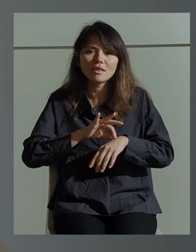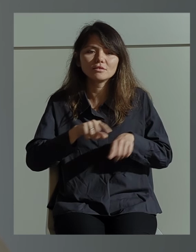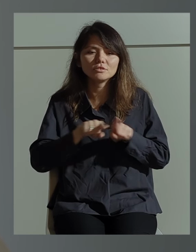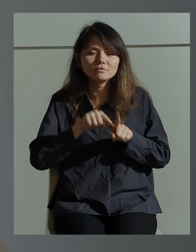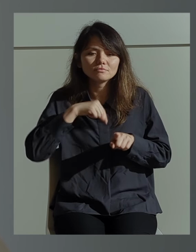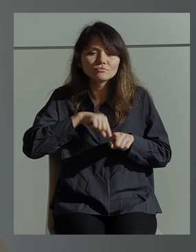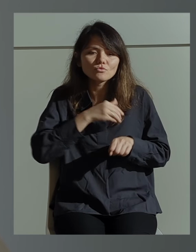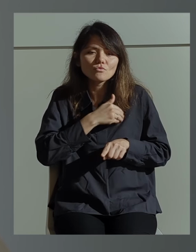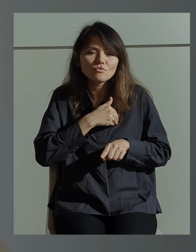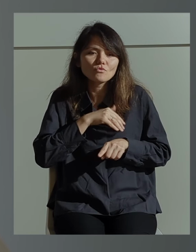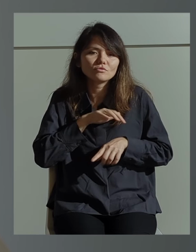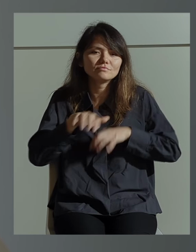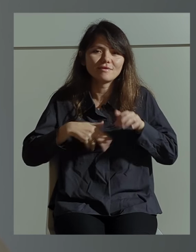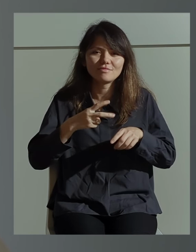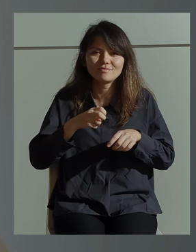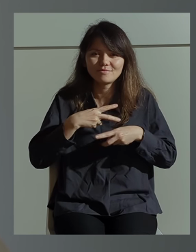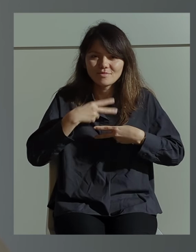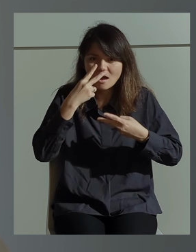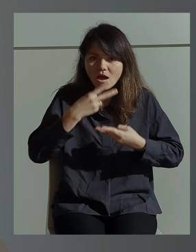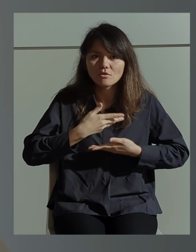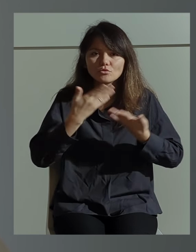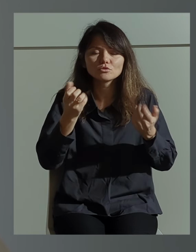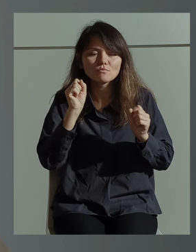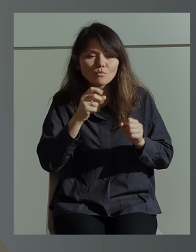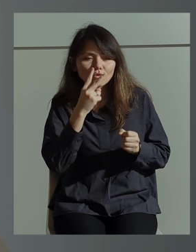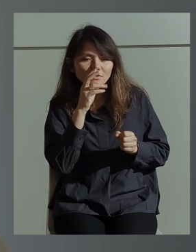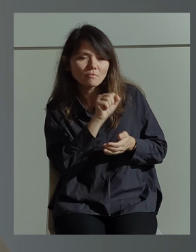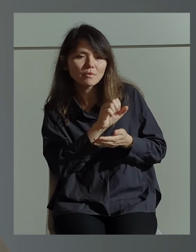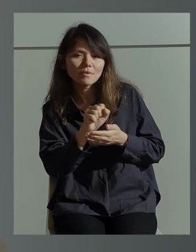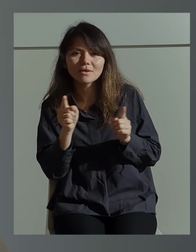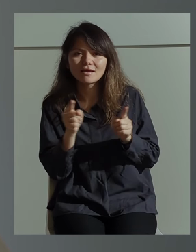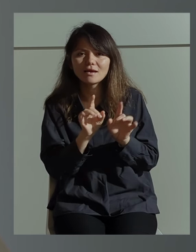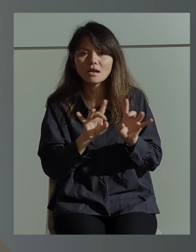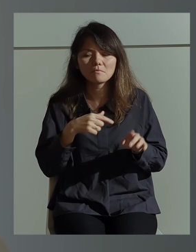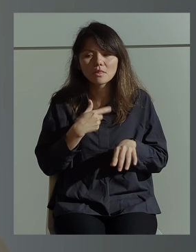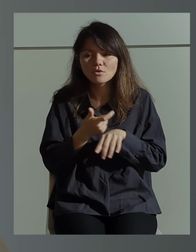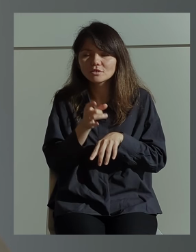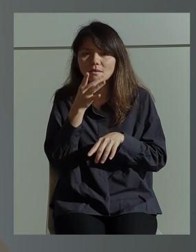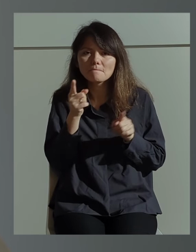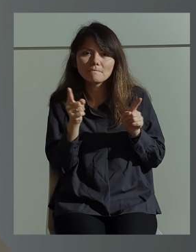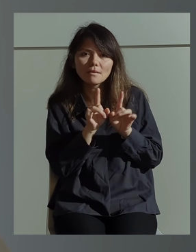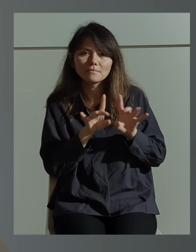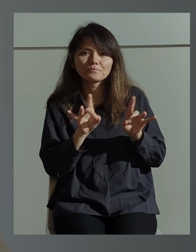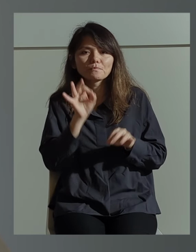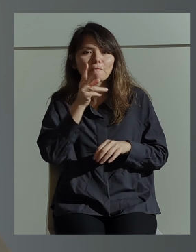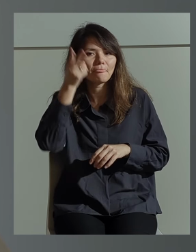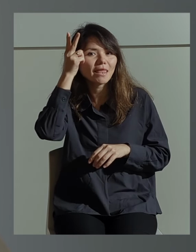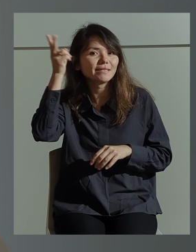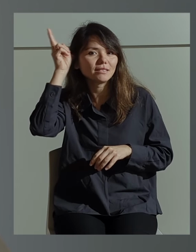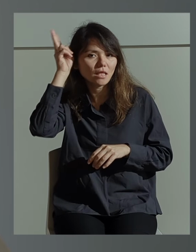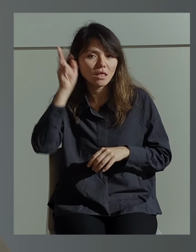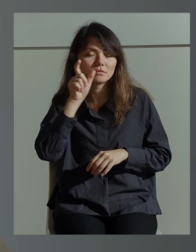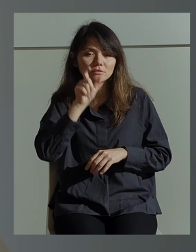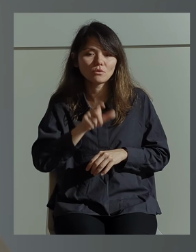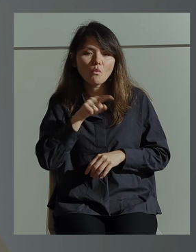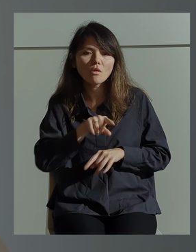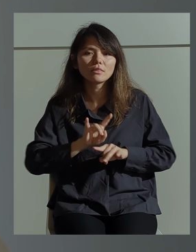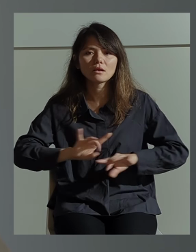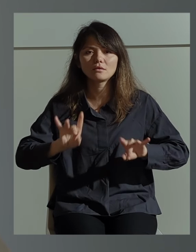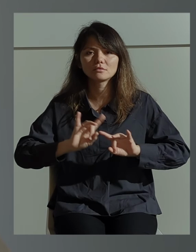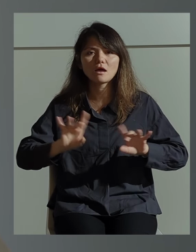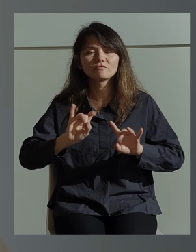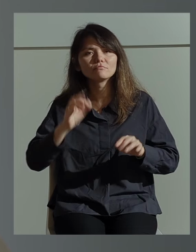наружу что очень часто можно углядел маленький рассказик про индейца где он рассказывает о том